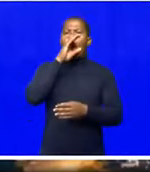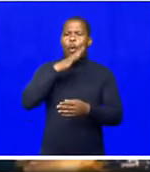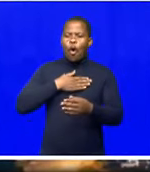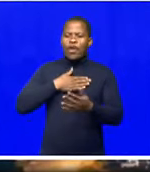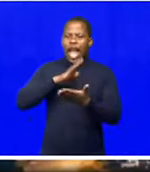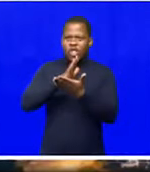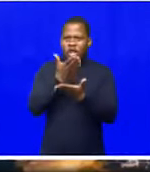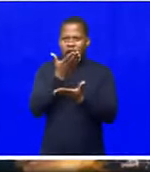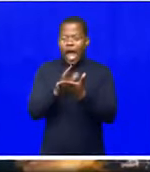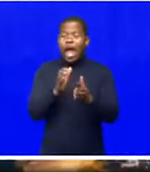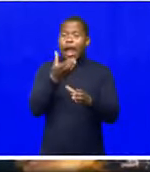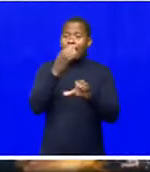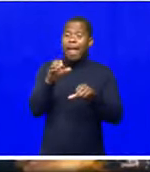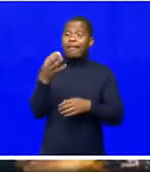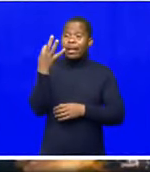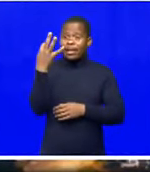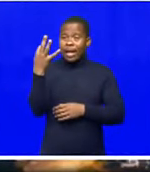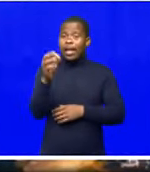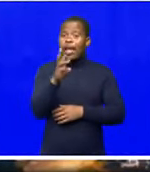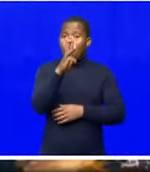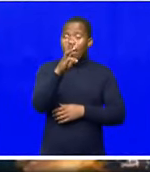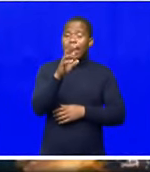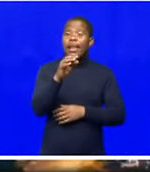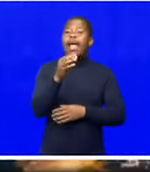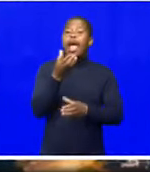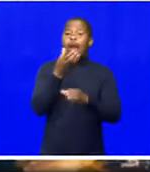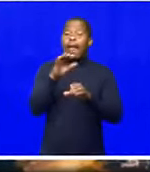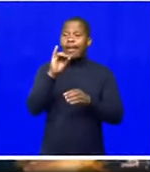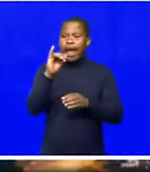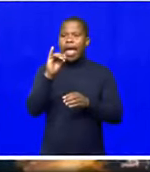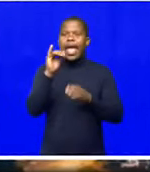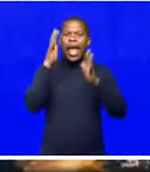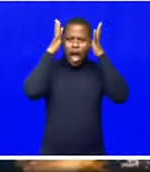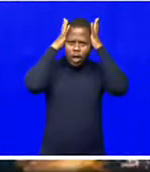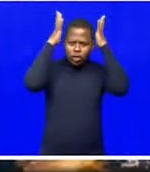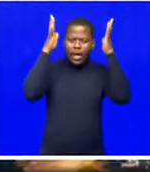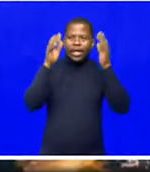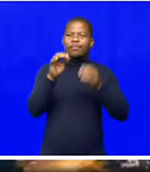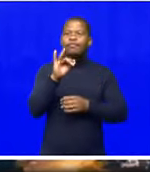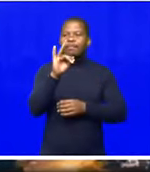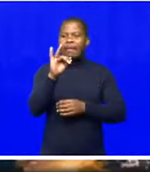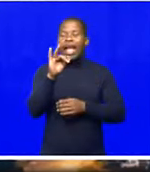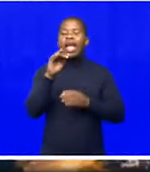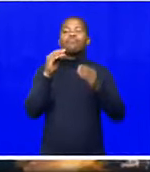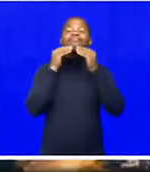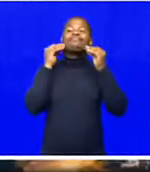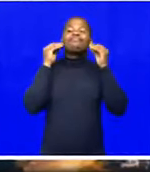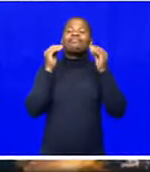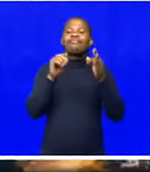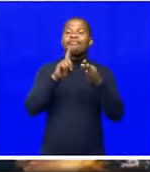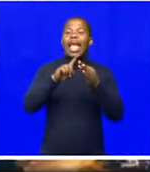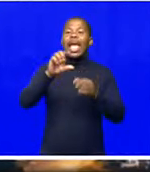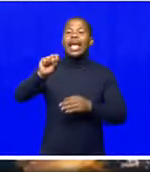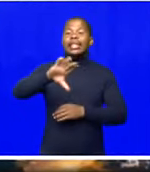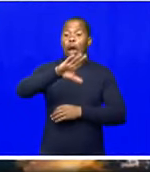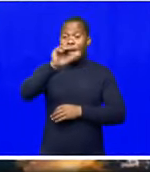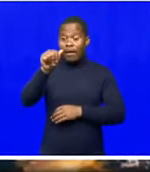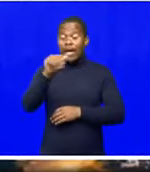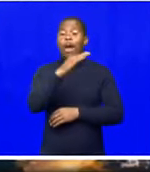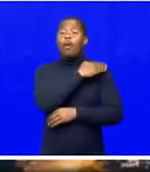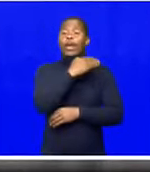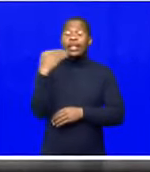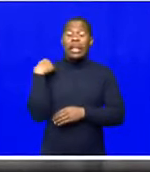lokuyi Eswatini, Ningizimu Afrika kanye neMozambique. Lesivumelwano sisayinwe tindvuna letibuke Tindzaba temandi kulamave